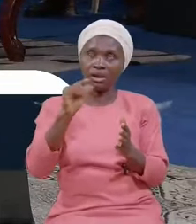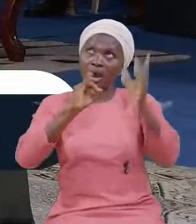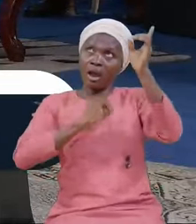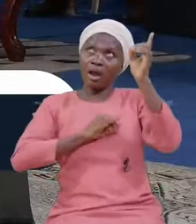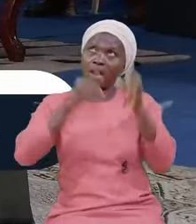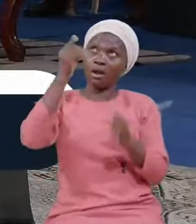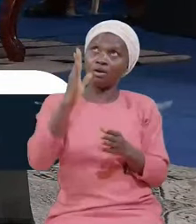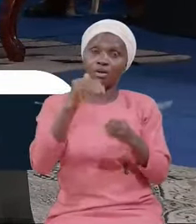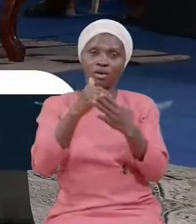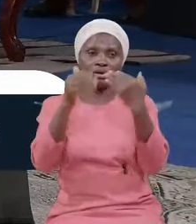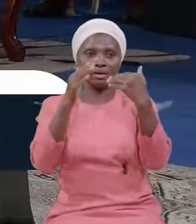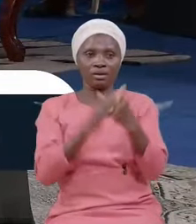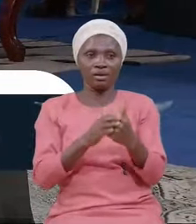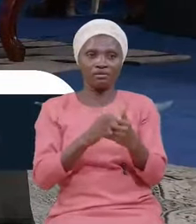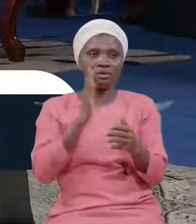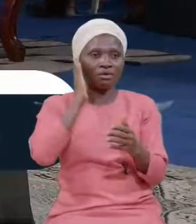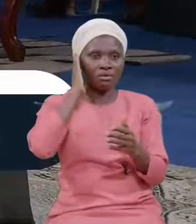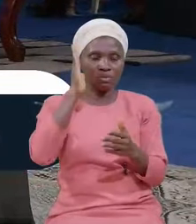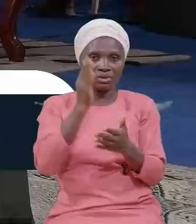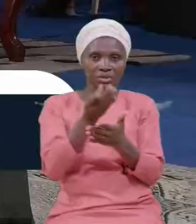c'est pourquoi moi, le Dieu Tout-Puissant,